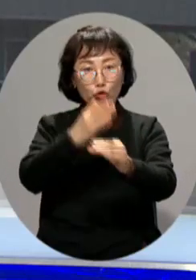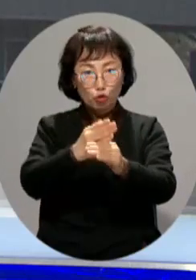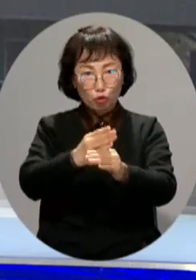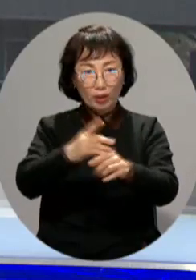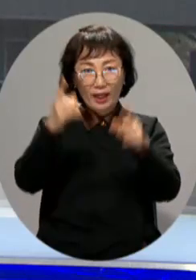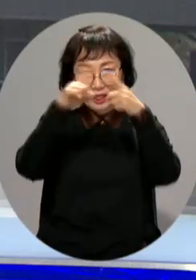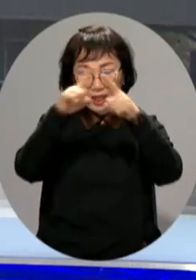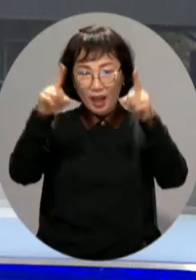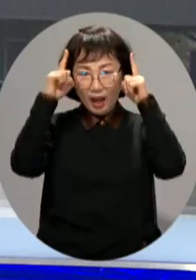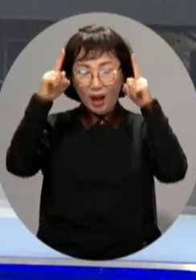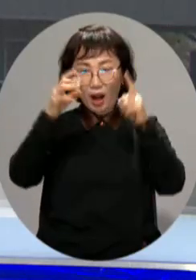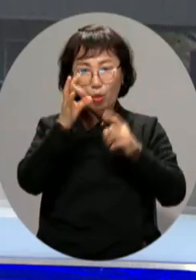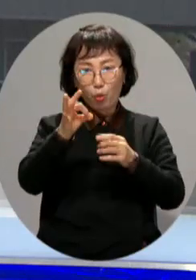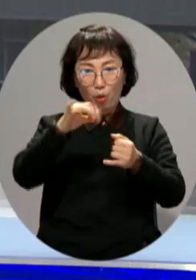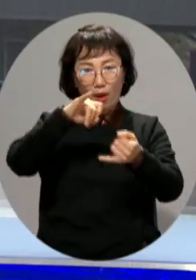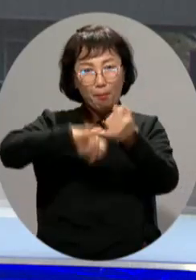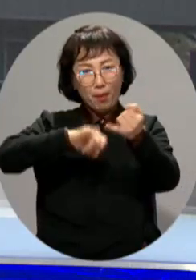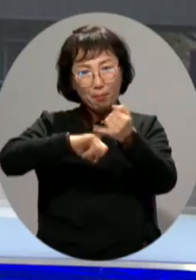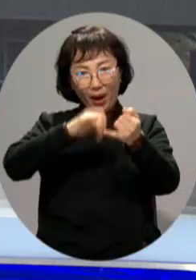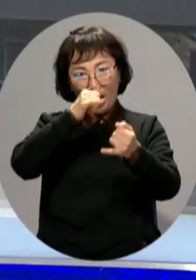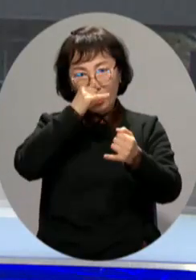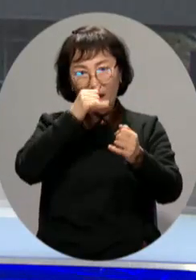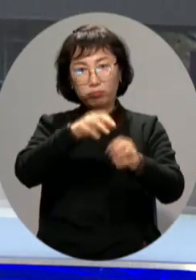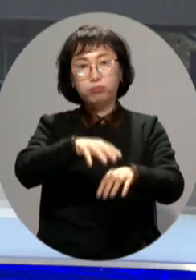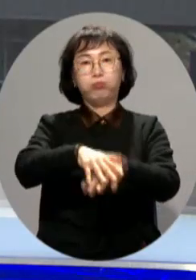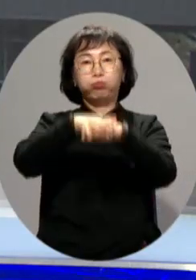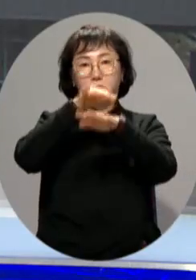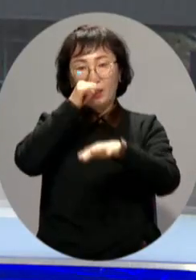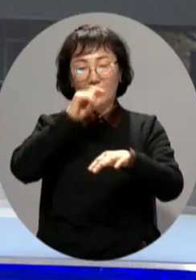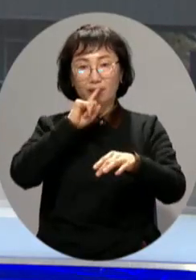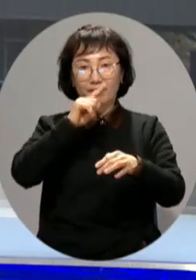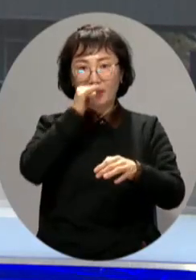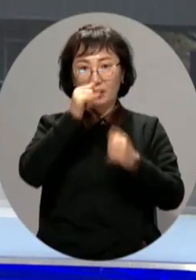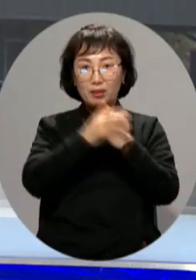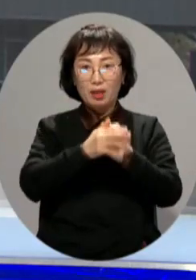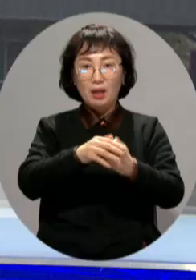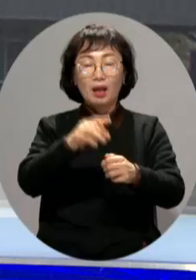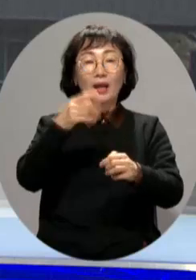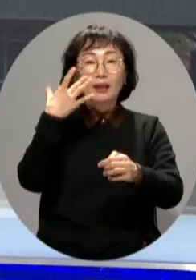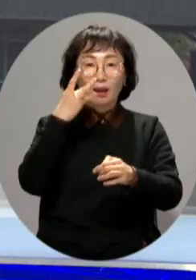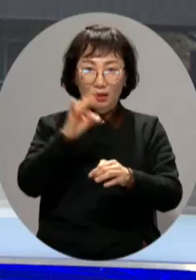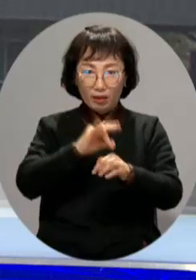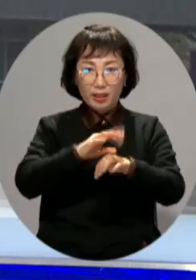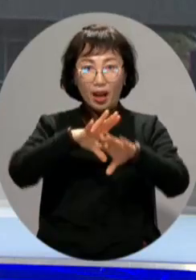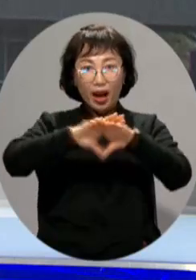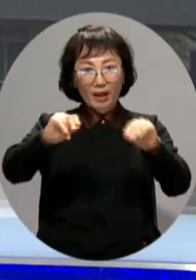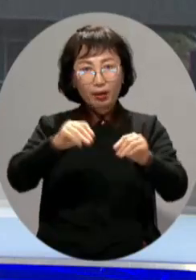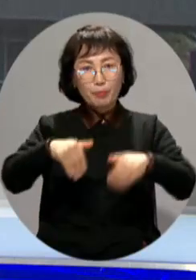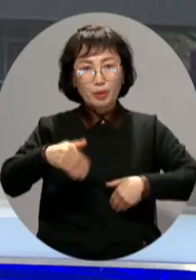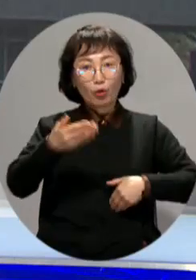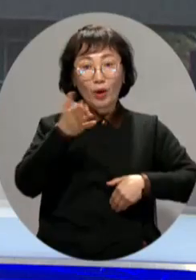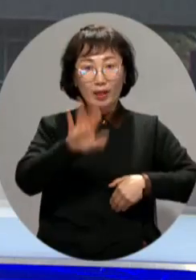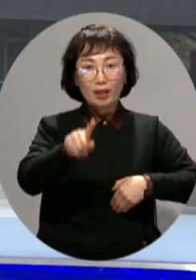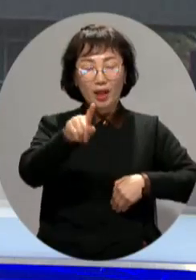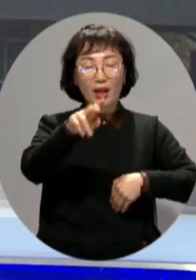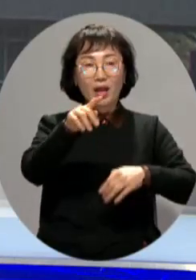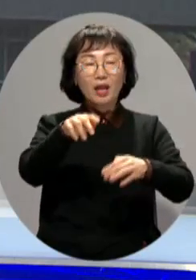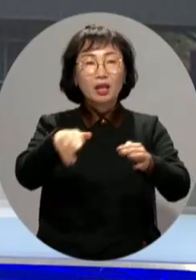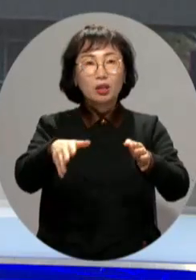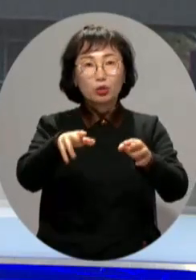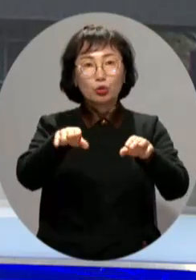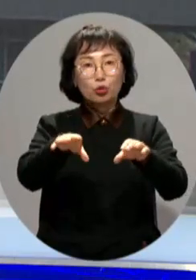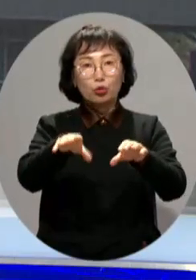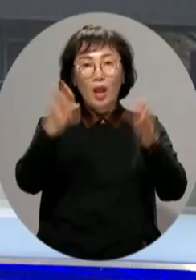체불임금을 갚아줬다는 지적이 새롭게 제기됐습니다 마땅히 해체되어야 할 연구 조직을 이장우 총장의 개인적으로